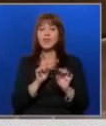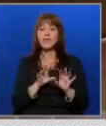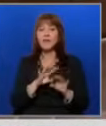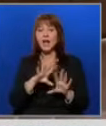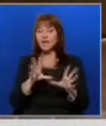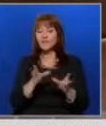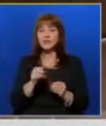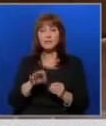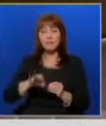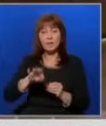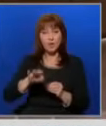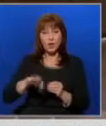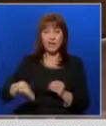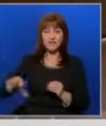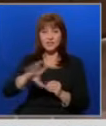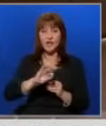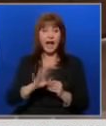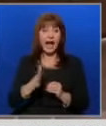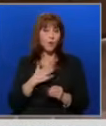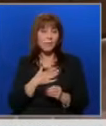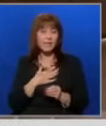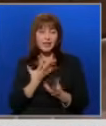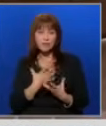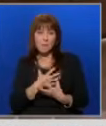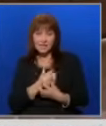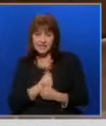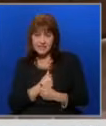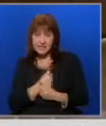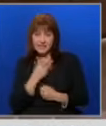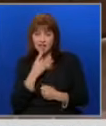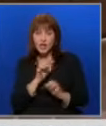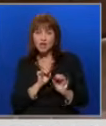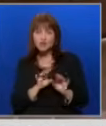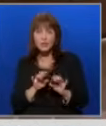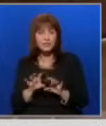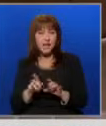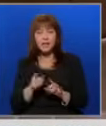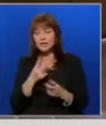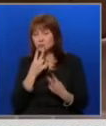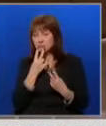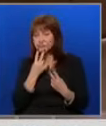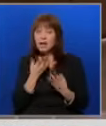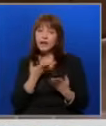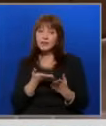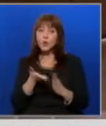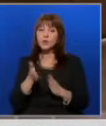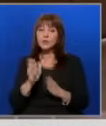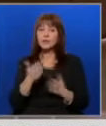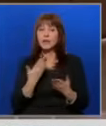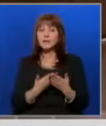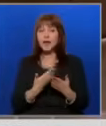към всички тях е, ако има нещо, което ги смущава в съобщението, да се обърнат към съответния